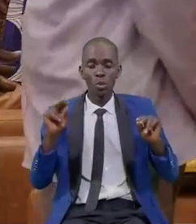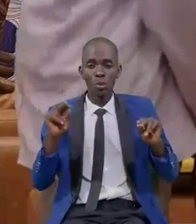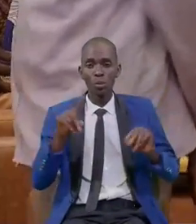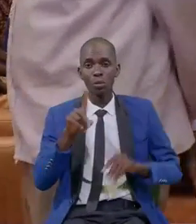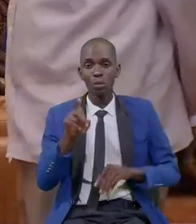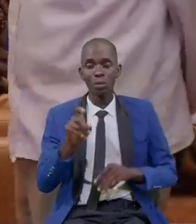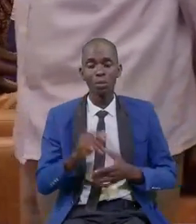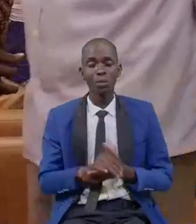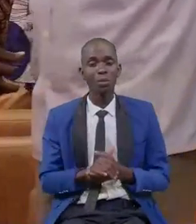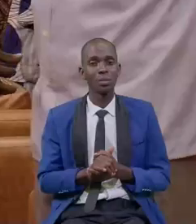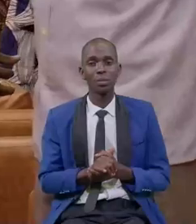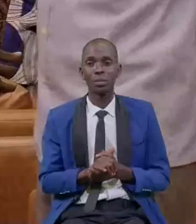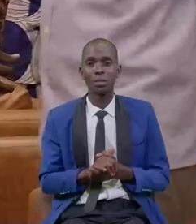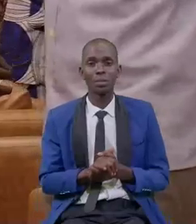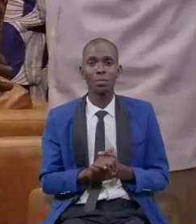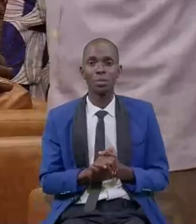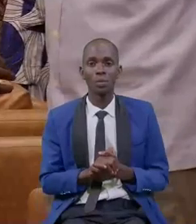clandestin?